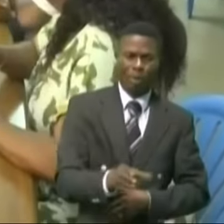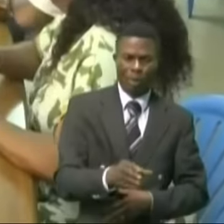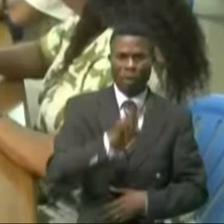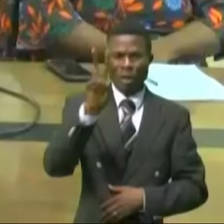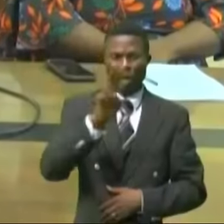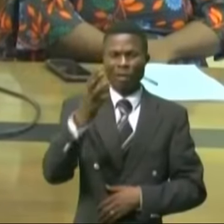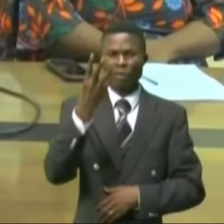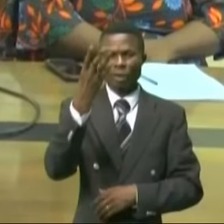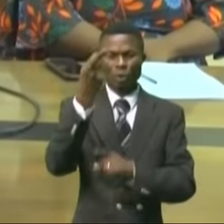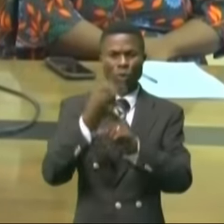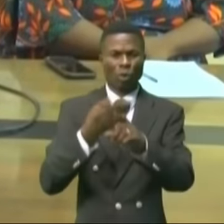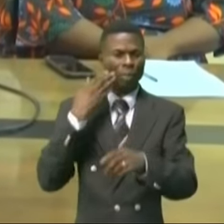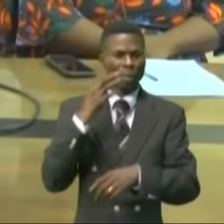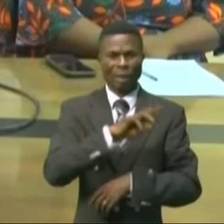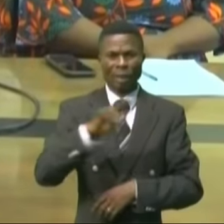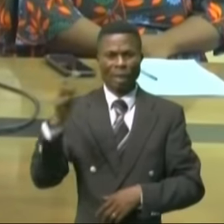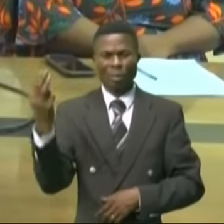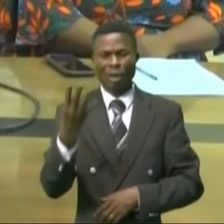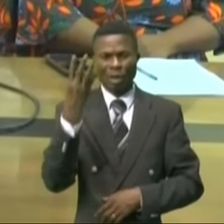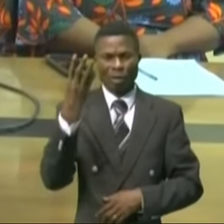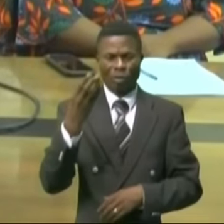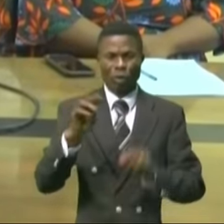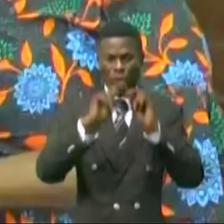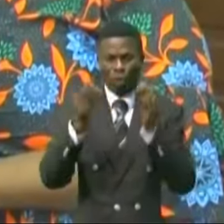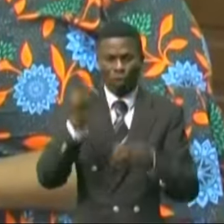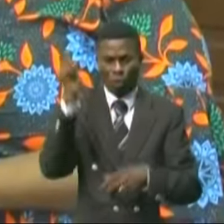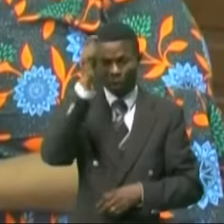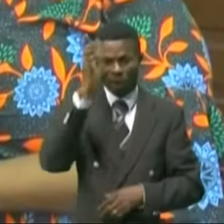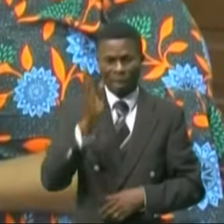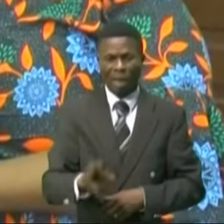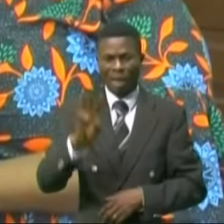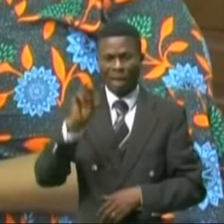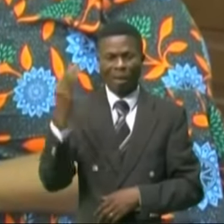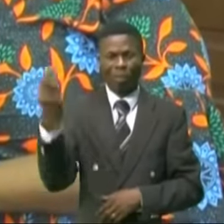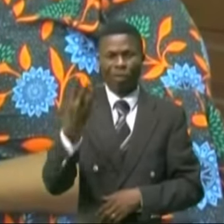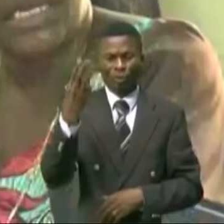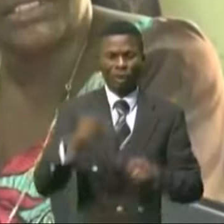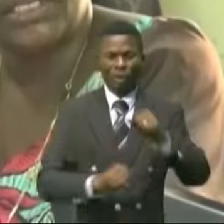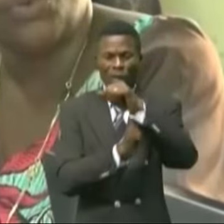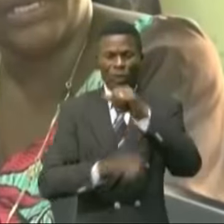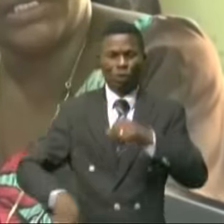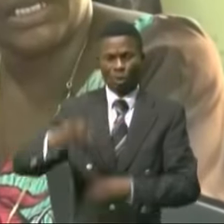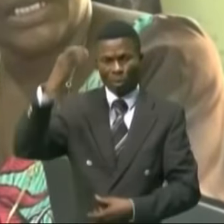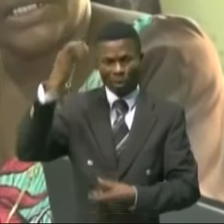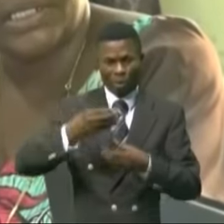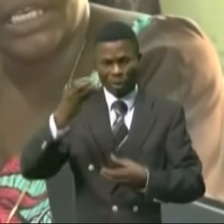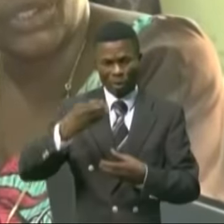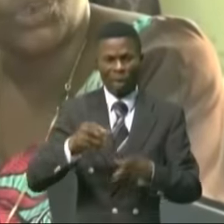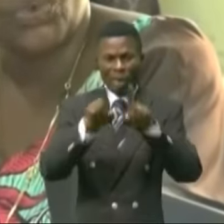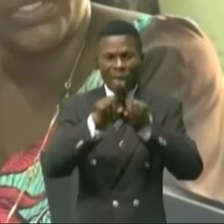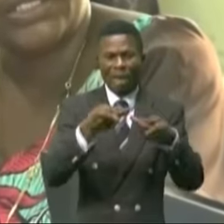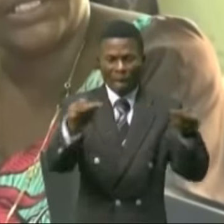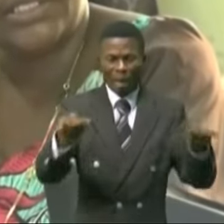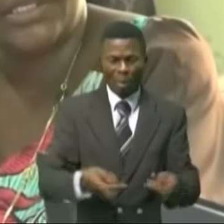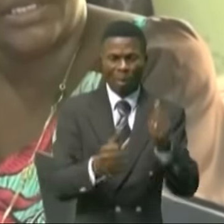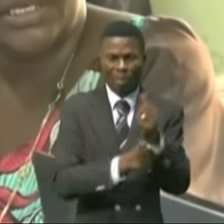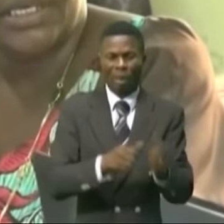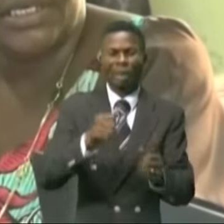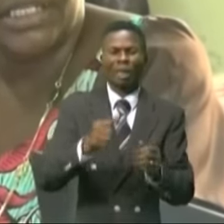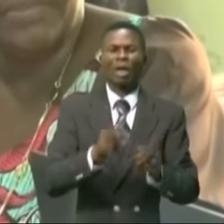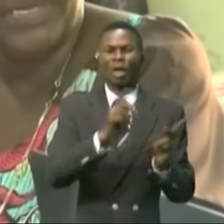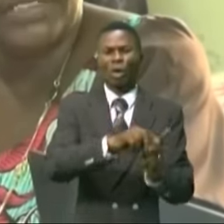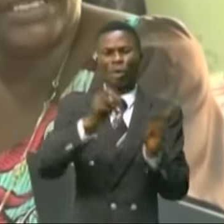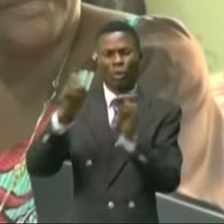vendredi 3 mai 2024 par les terroristes du M23 soutenus par le Rwanda au site déplacé des Mugunga à